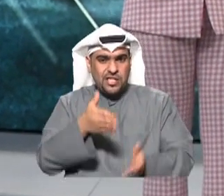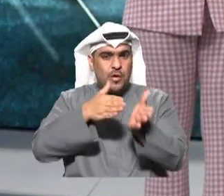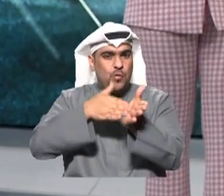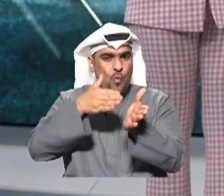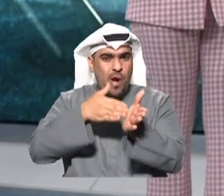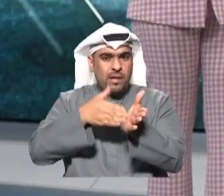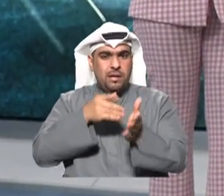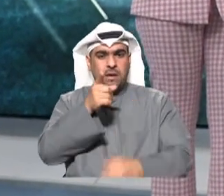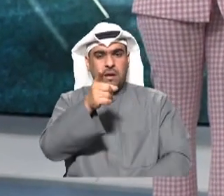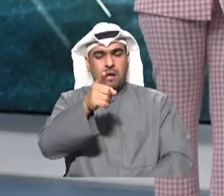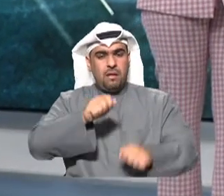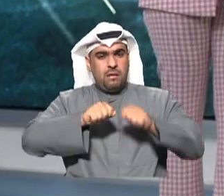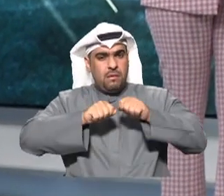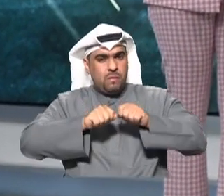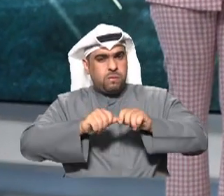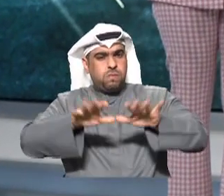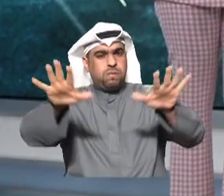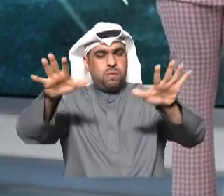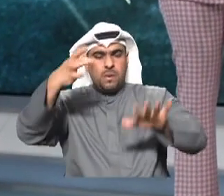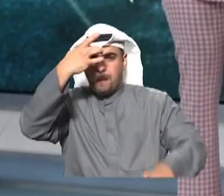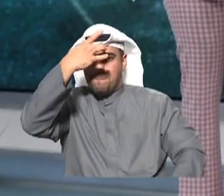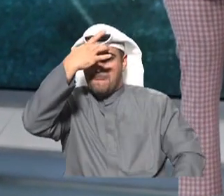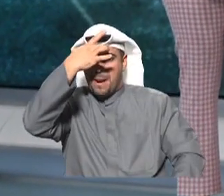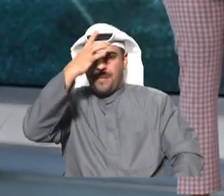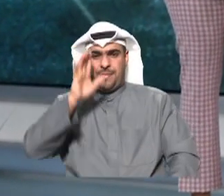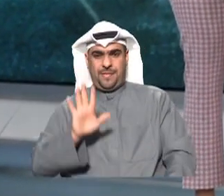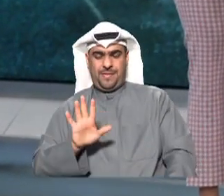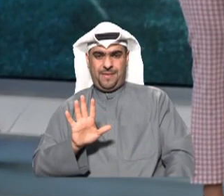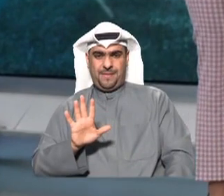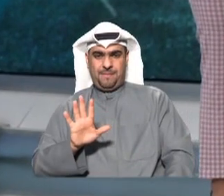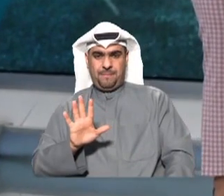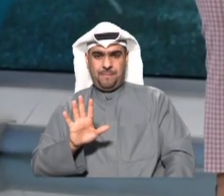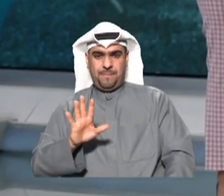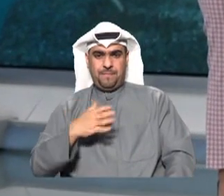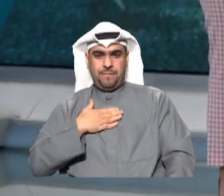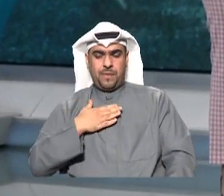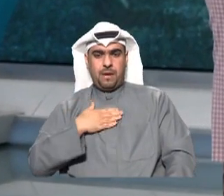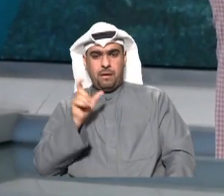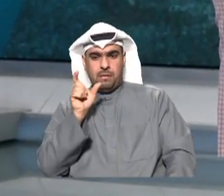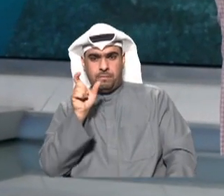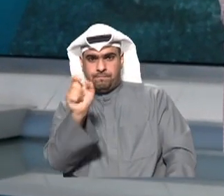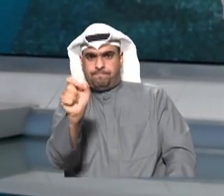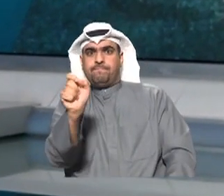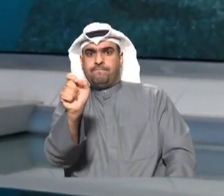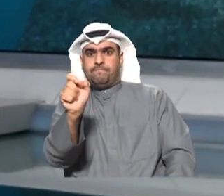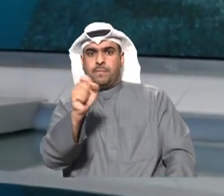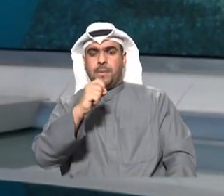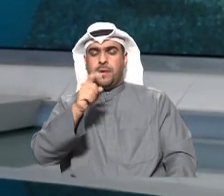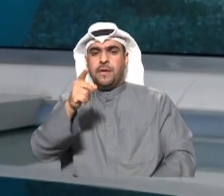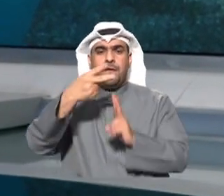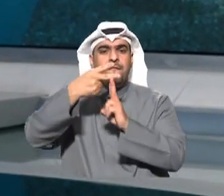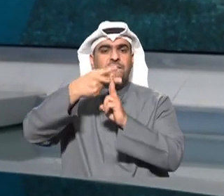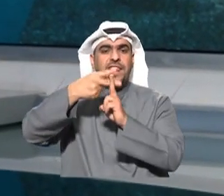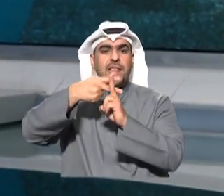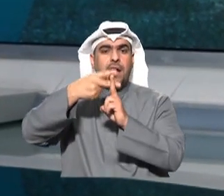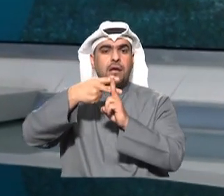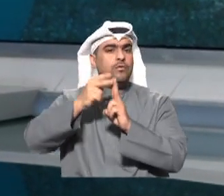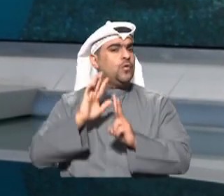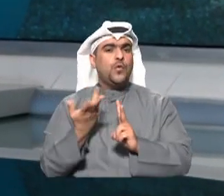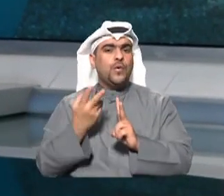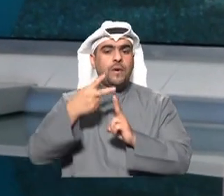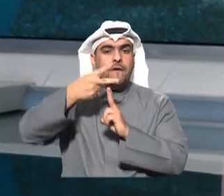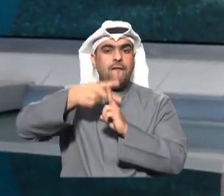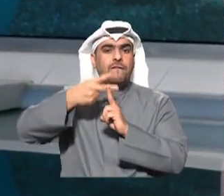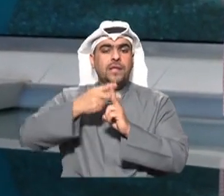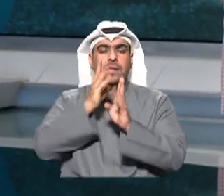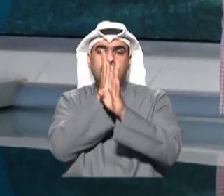فمنعاً لانتشار الوباء في هذه الأماكن، للأسف رصدنا بعض الفنادق اللي قاعد تقيم مثل هذه الاحتفالات بطريقة